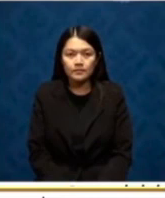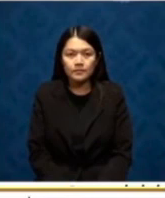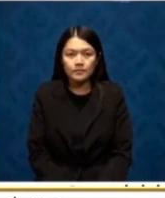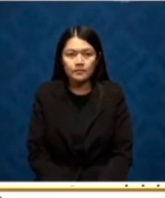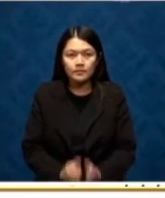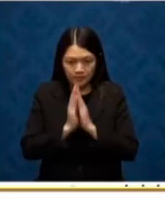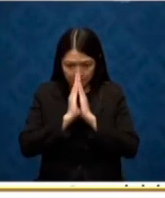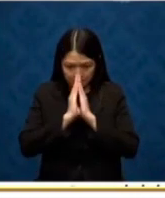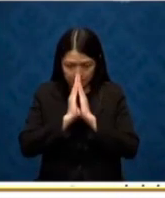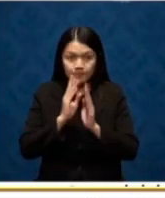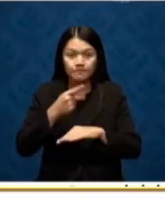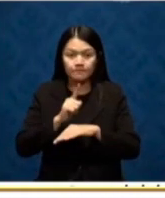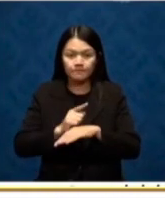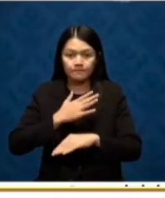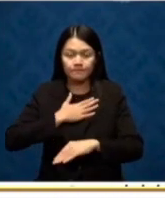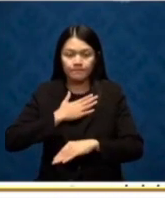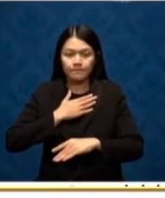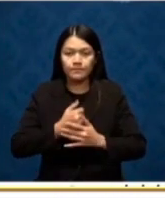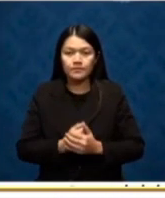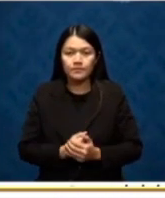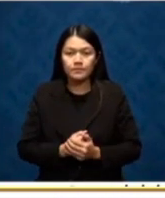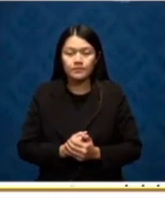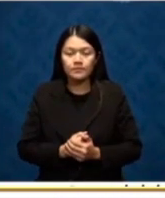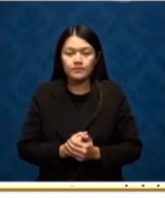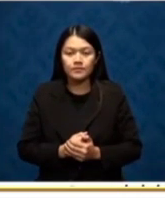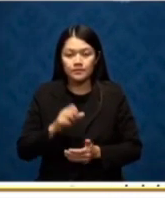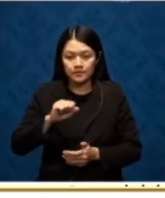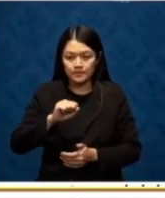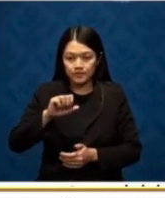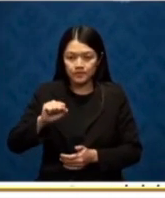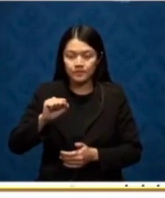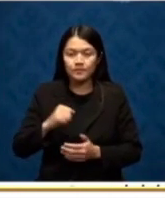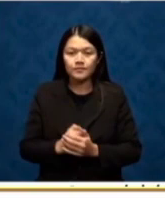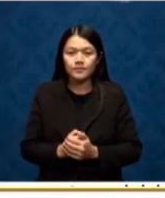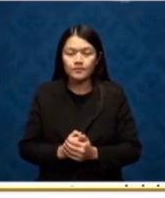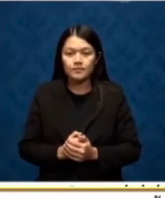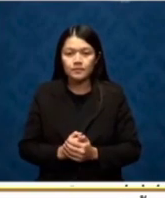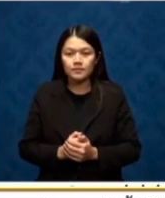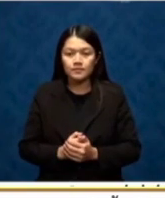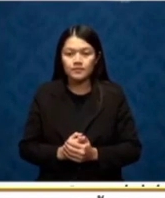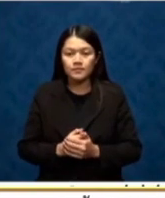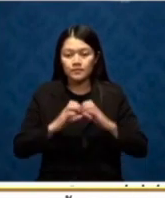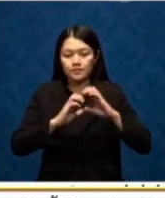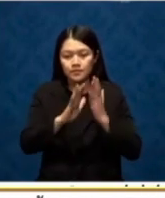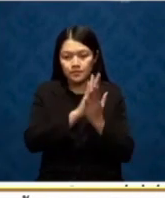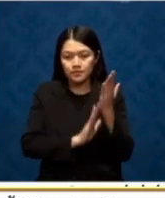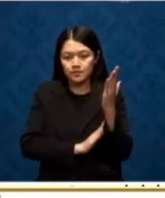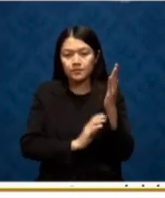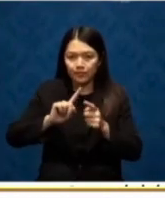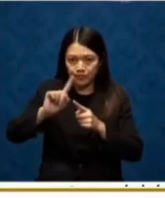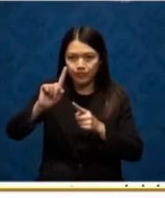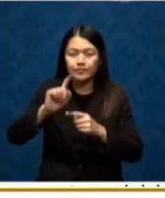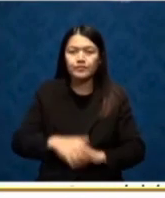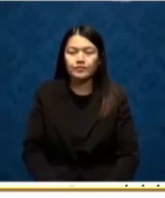ท่านประธานที่ขรบครับกราวี ปรศนา นศกุณ สมาชิก สภาผู้แน ลาสดรพักภูมจยไทย จากจหัดดัท